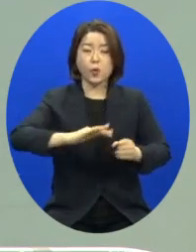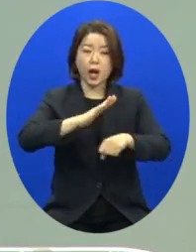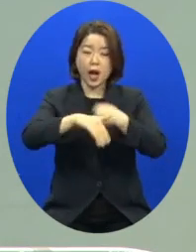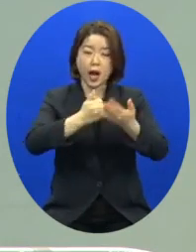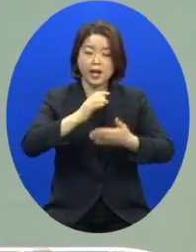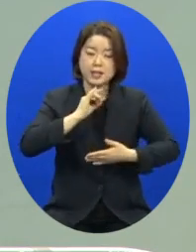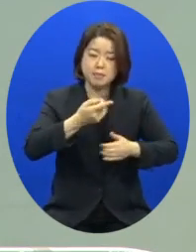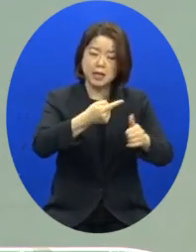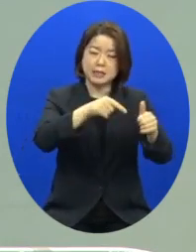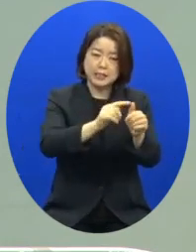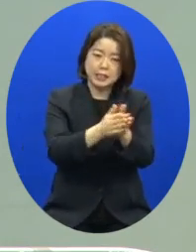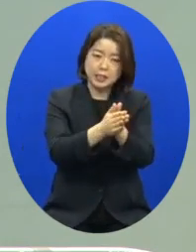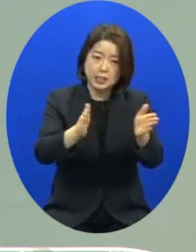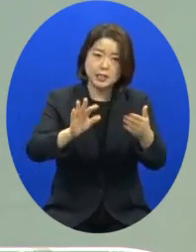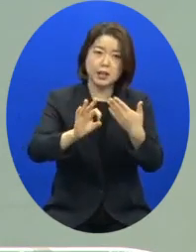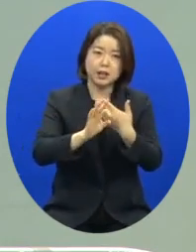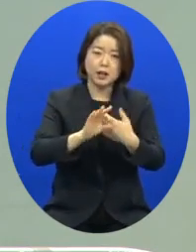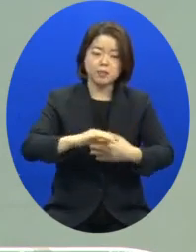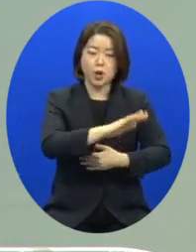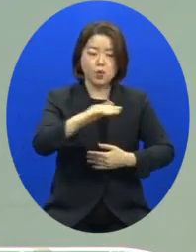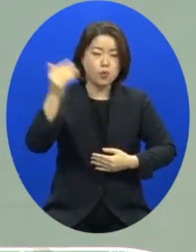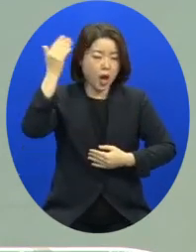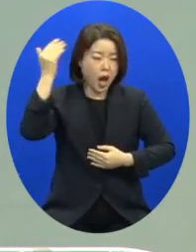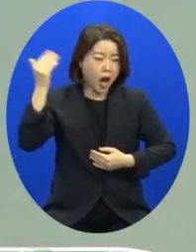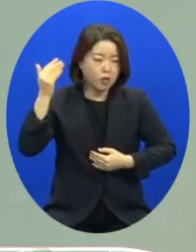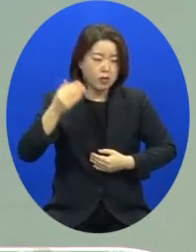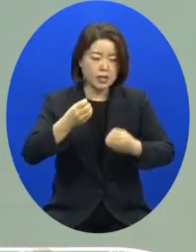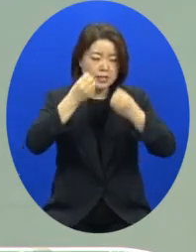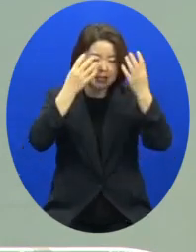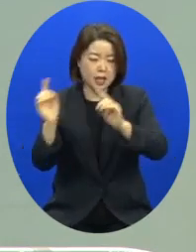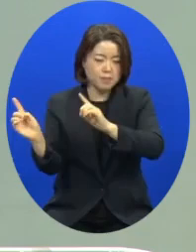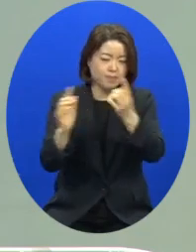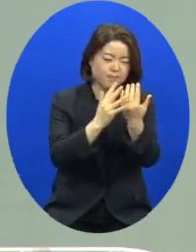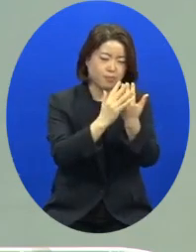의지하기 시작하면 우리나라에 새 부흥이 일어납니다.